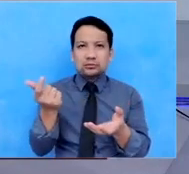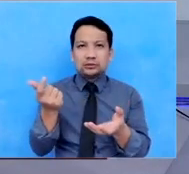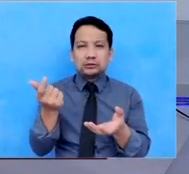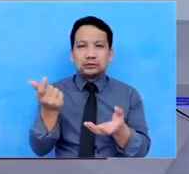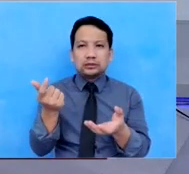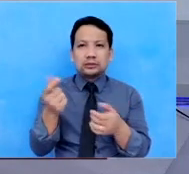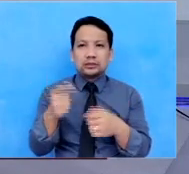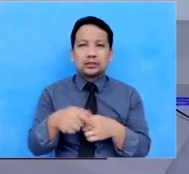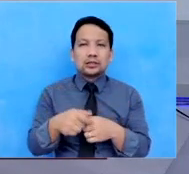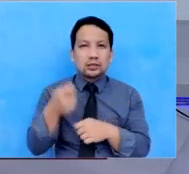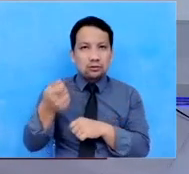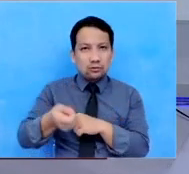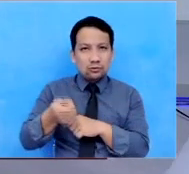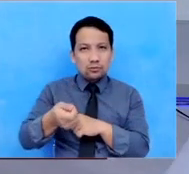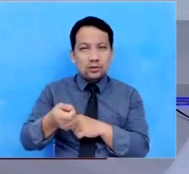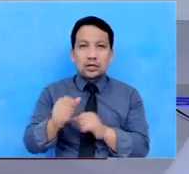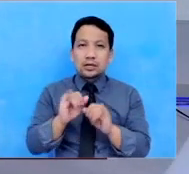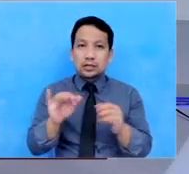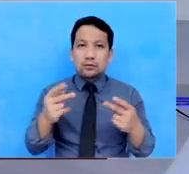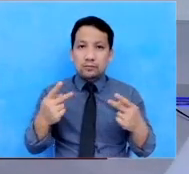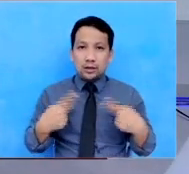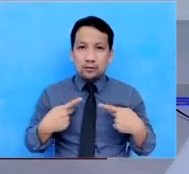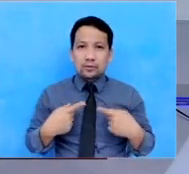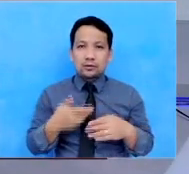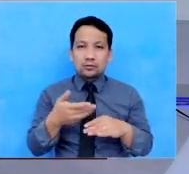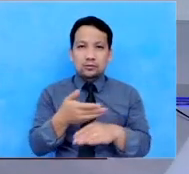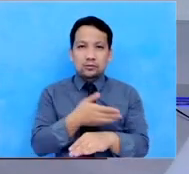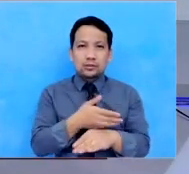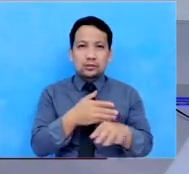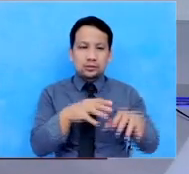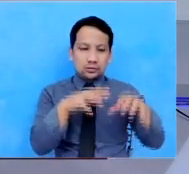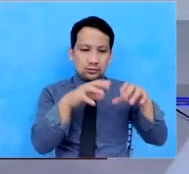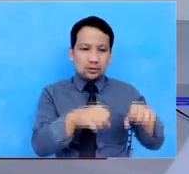kaso. Pero kung meron, doon pa lamang maglalabas